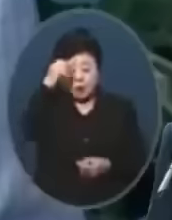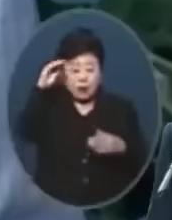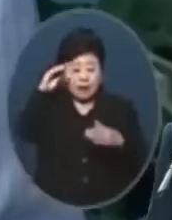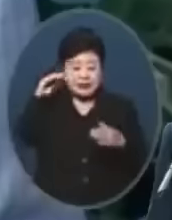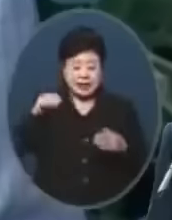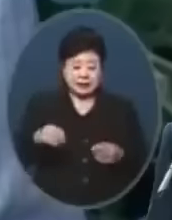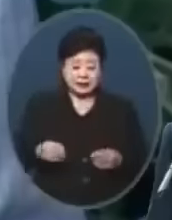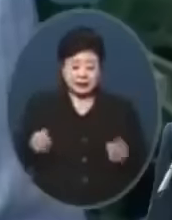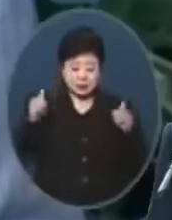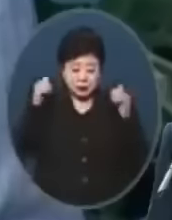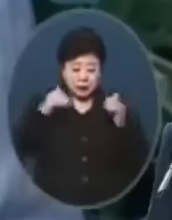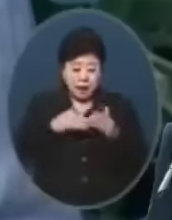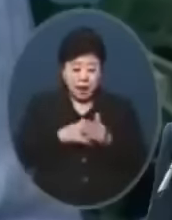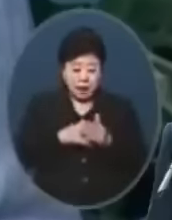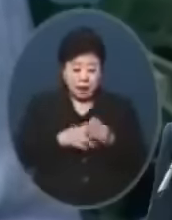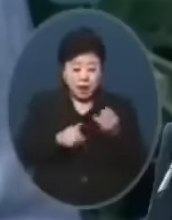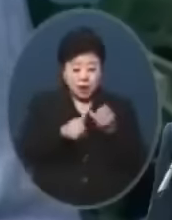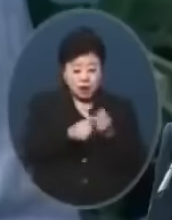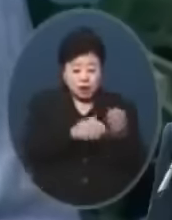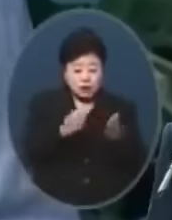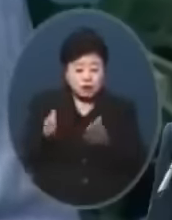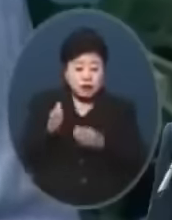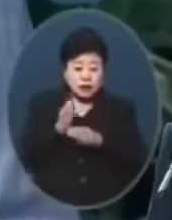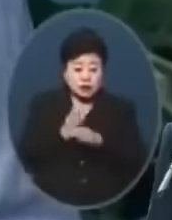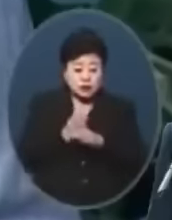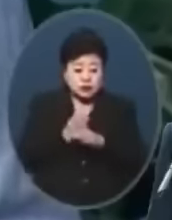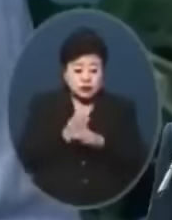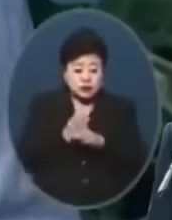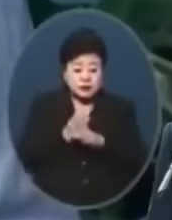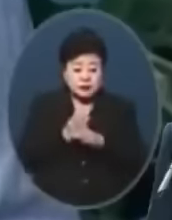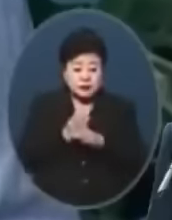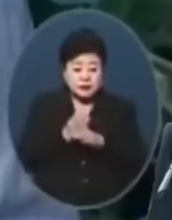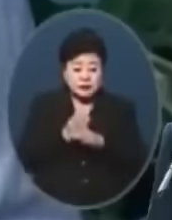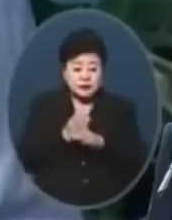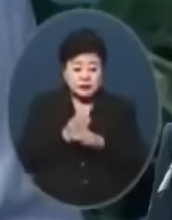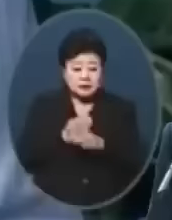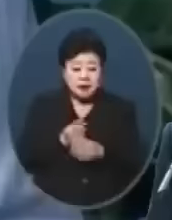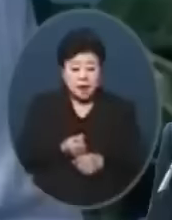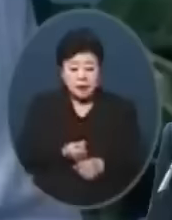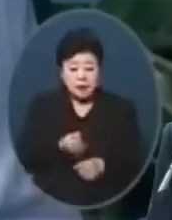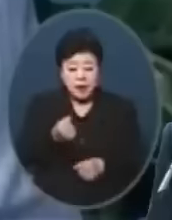마치시고 시집갈 준비한다고 벽에